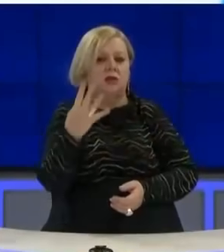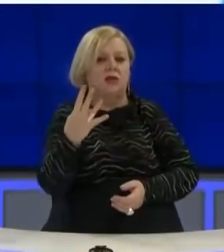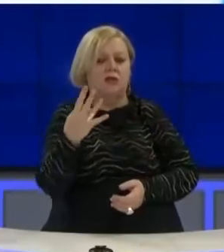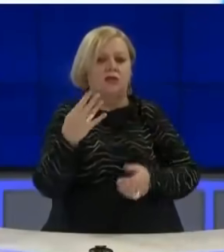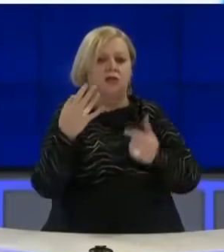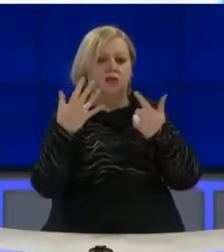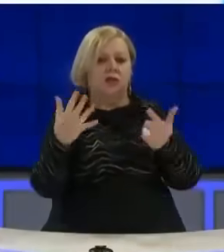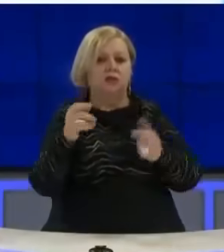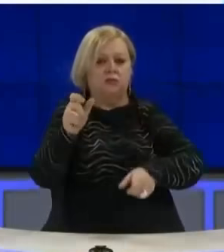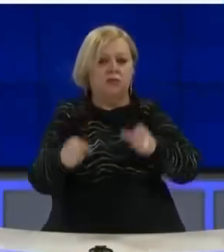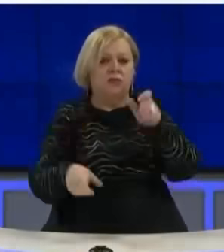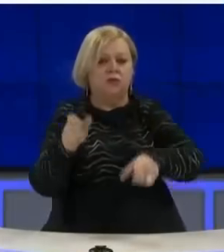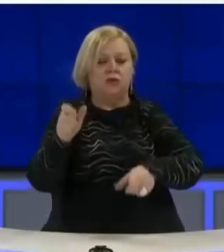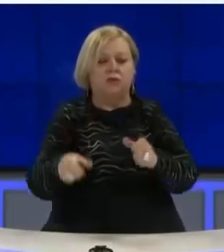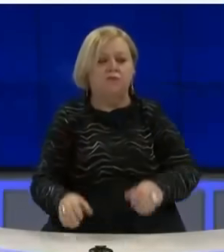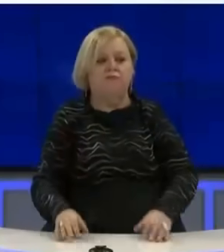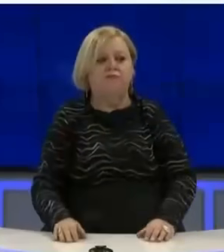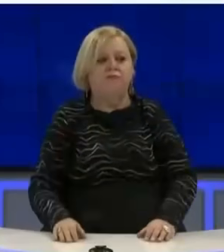1.447 persona.